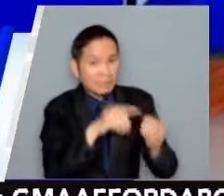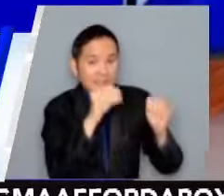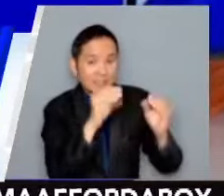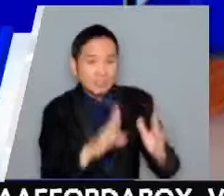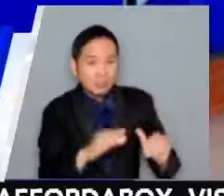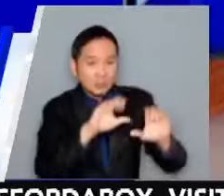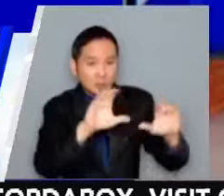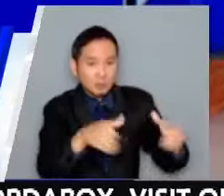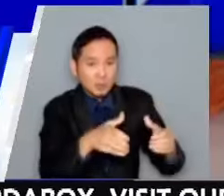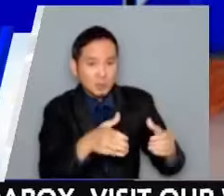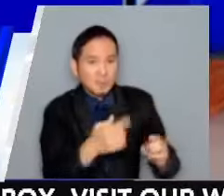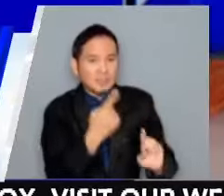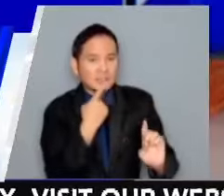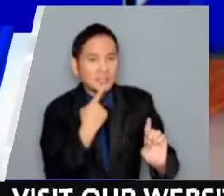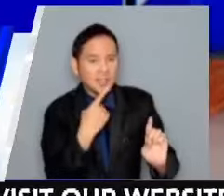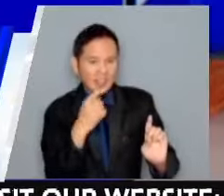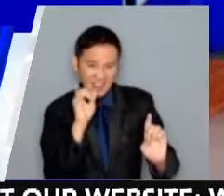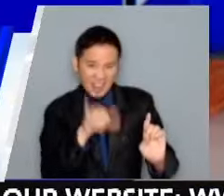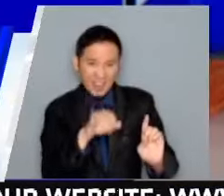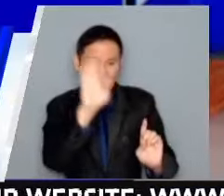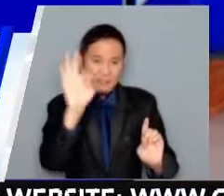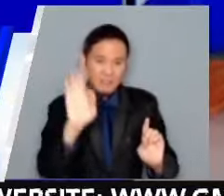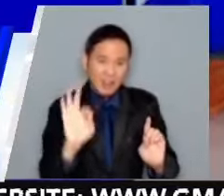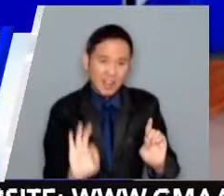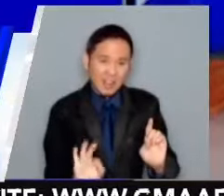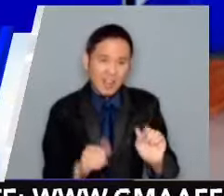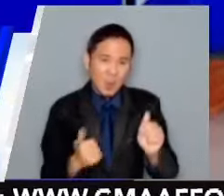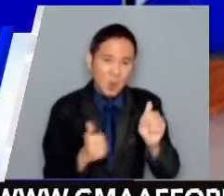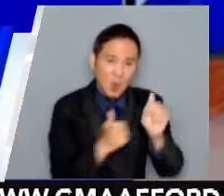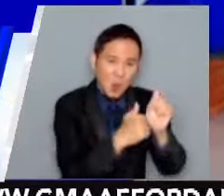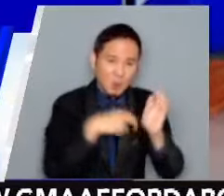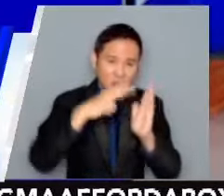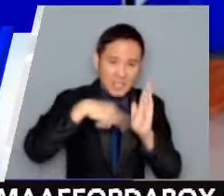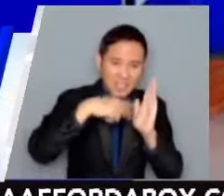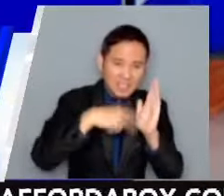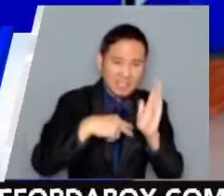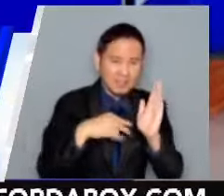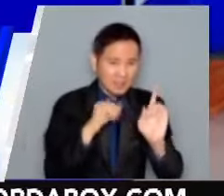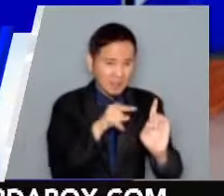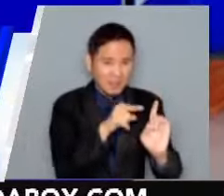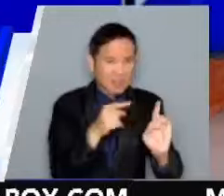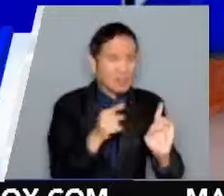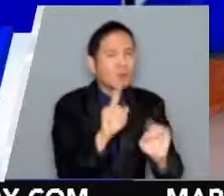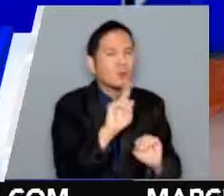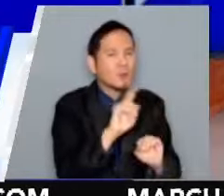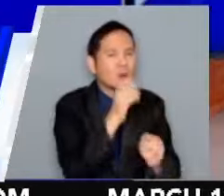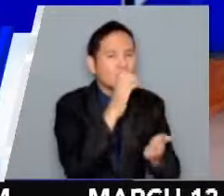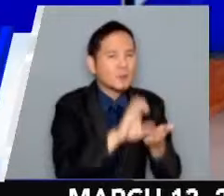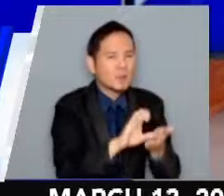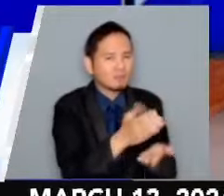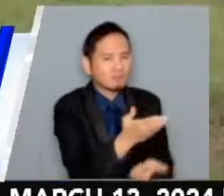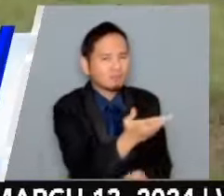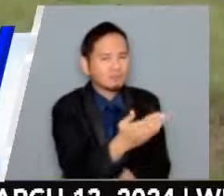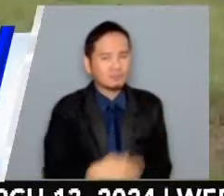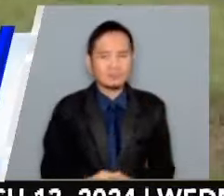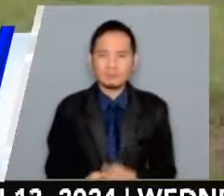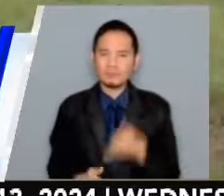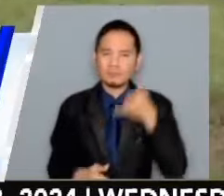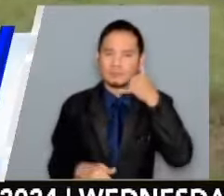ang catch-up Fridays? Yung panawagan na i-suspend yung ating catch-up Friday ay hindi